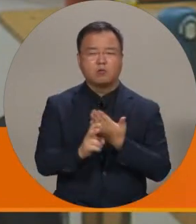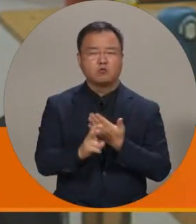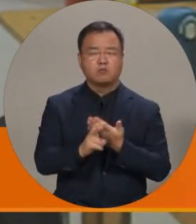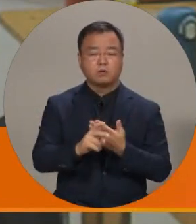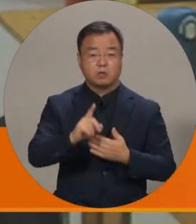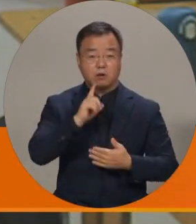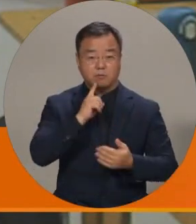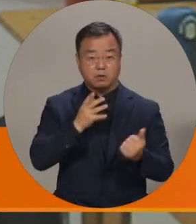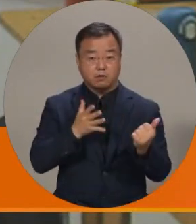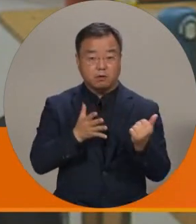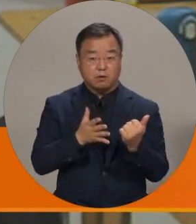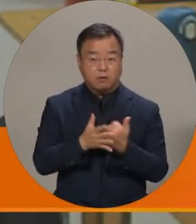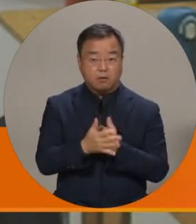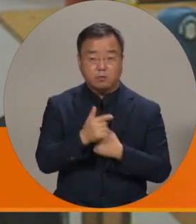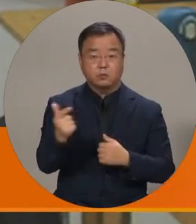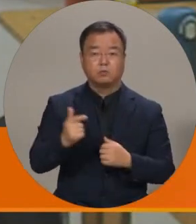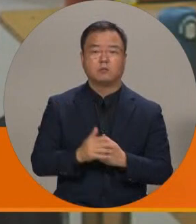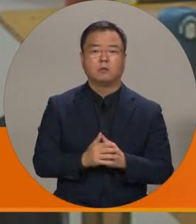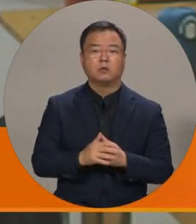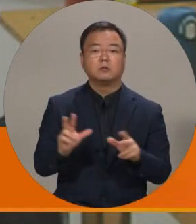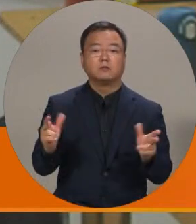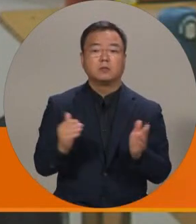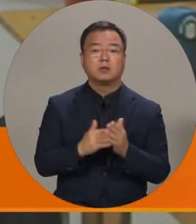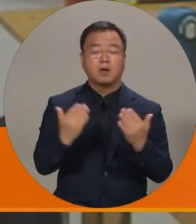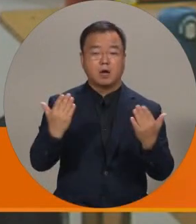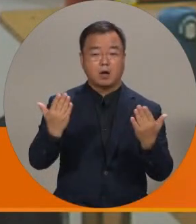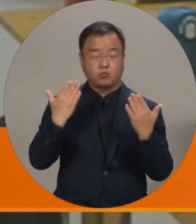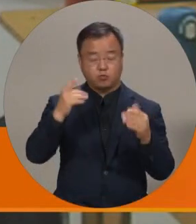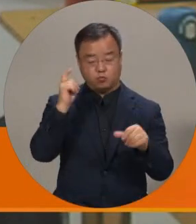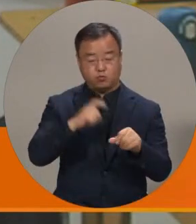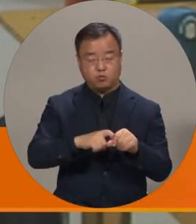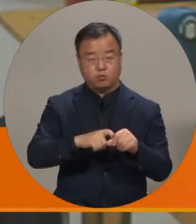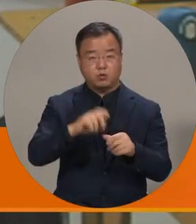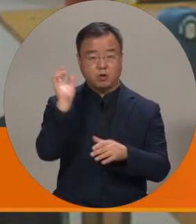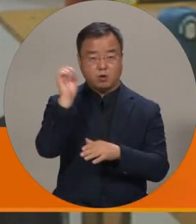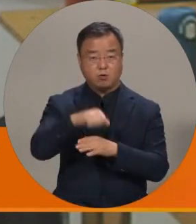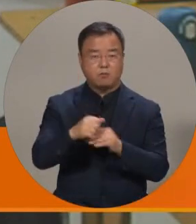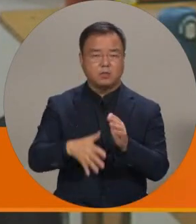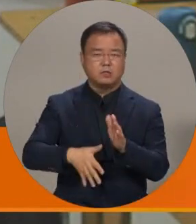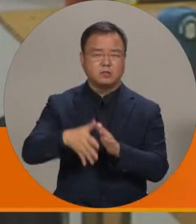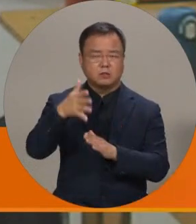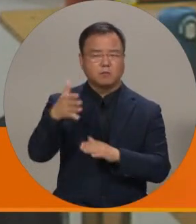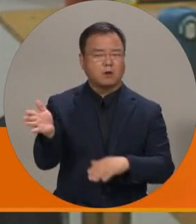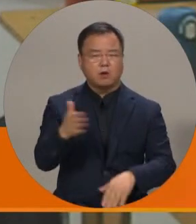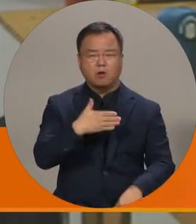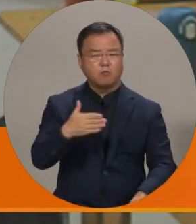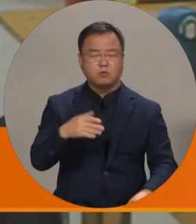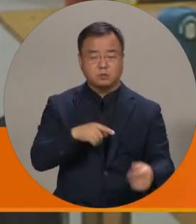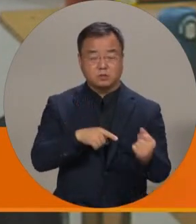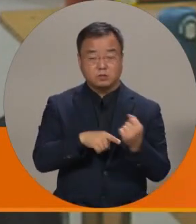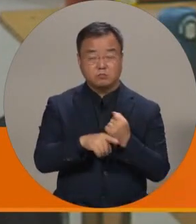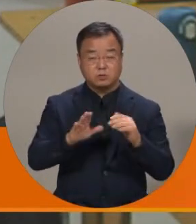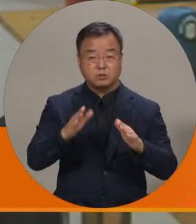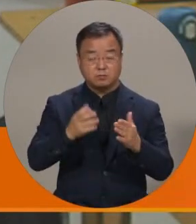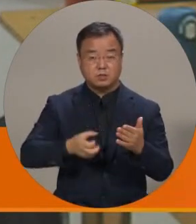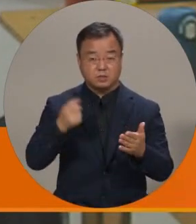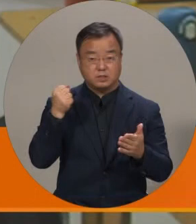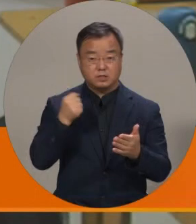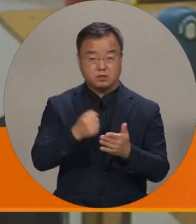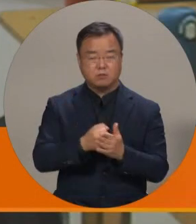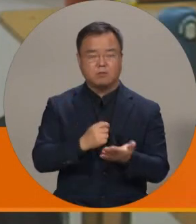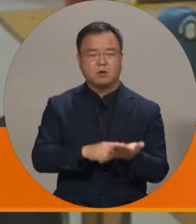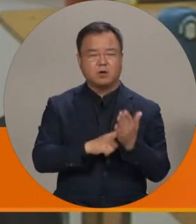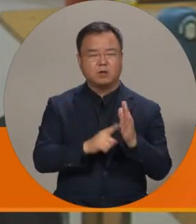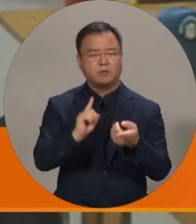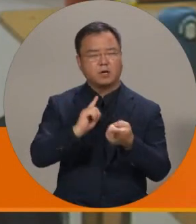파장이 번지고 있습니다 지금까지 학교 용도로 허가된 기관이 거의 없기 때문인데 이번 판결이 전체 대한 교육에